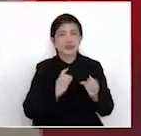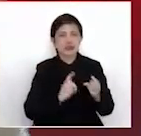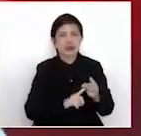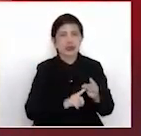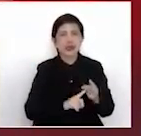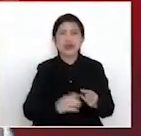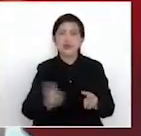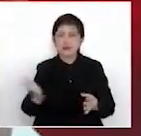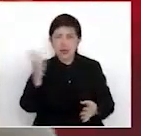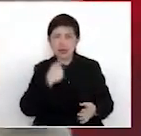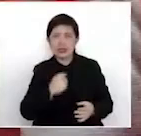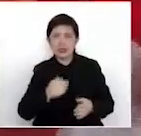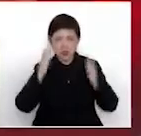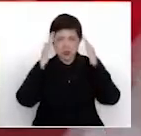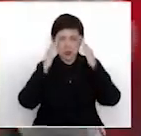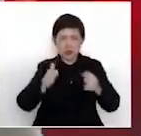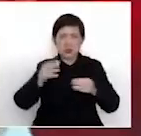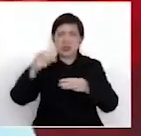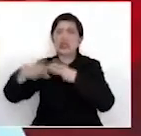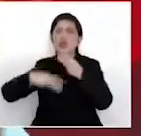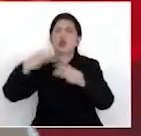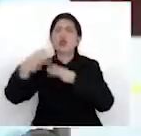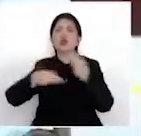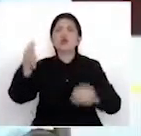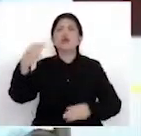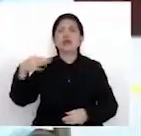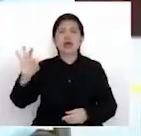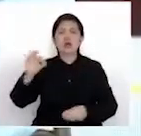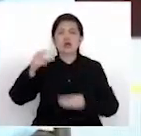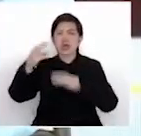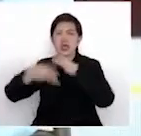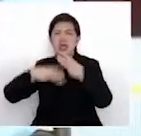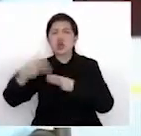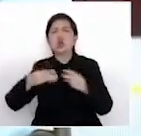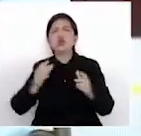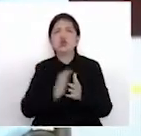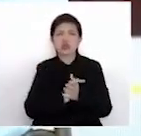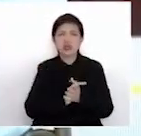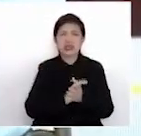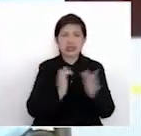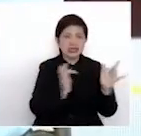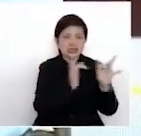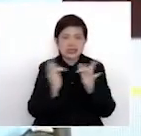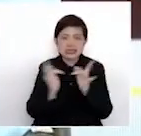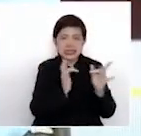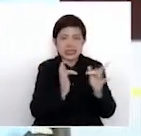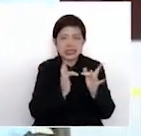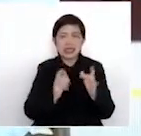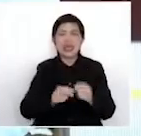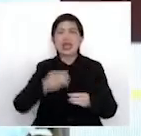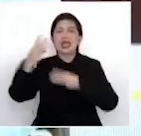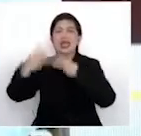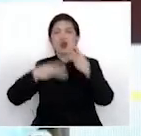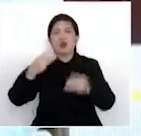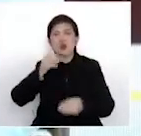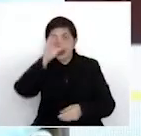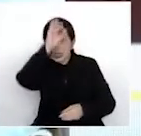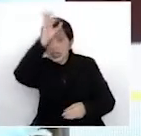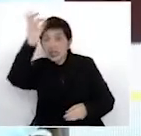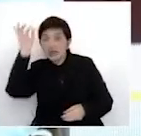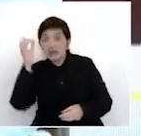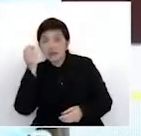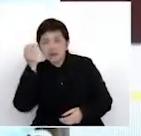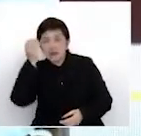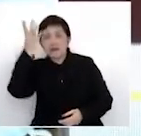kekuatan ekonomi baru yaitu ekonomi digital ekonomi kreatif yang akan berbeda dengan ekonomi orang